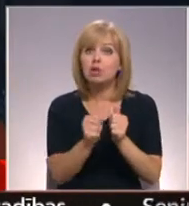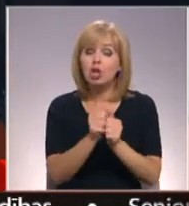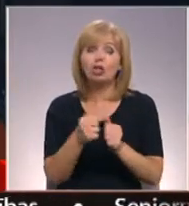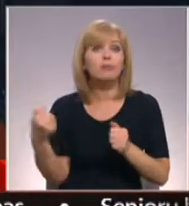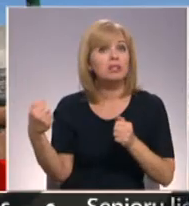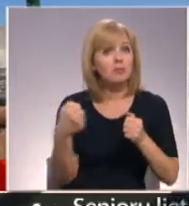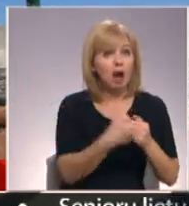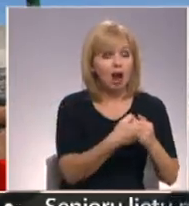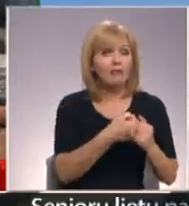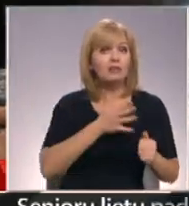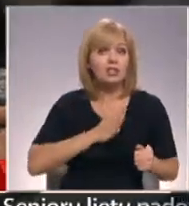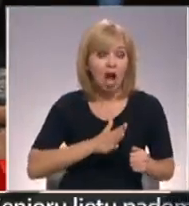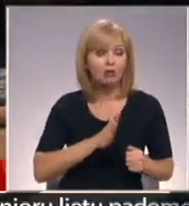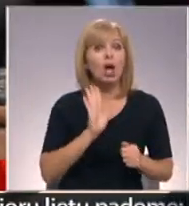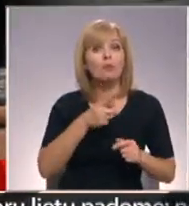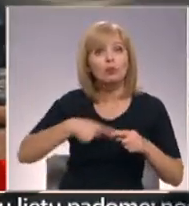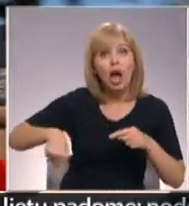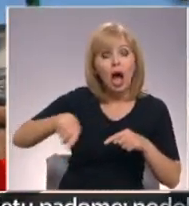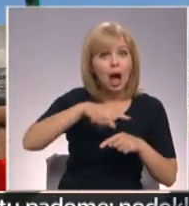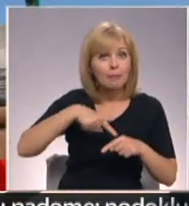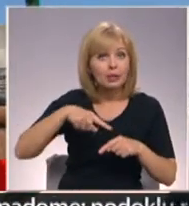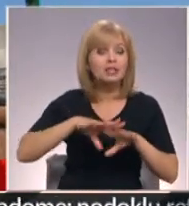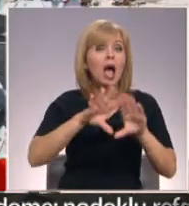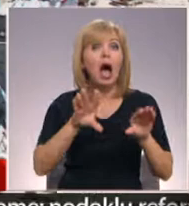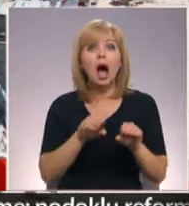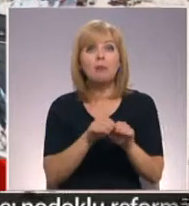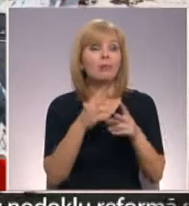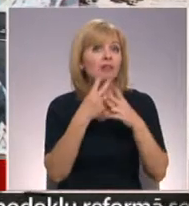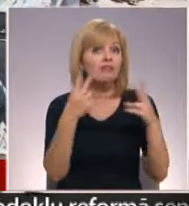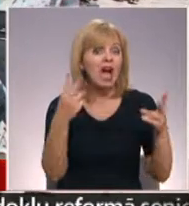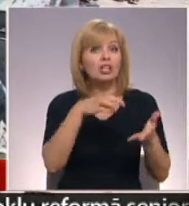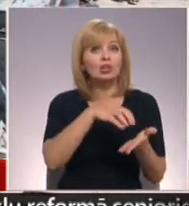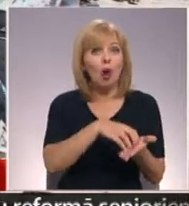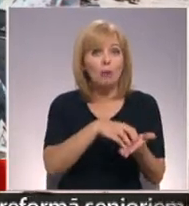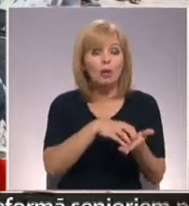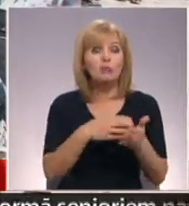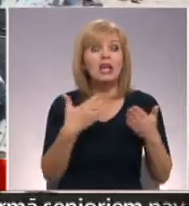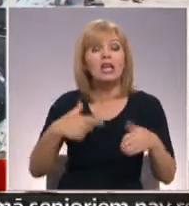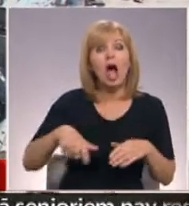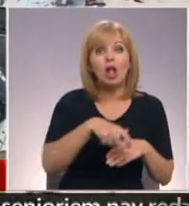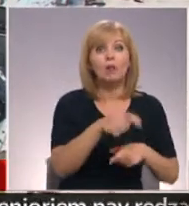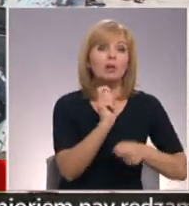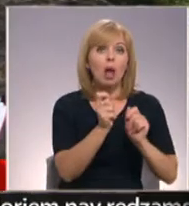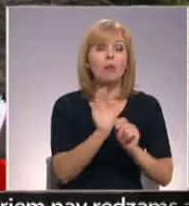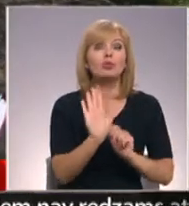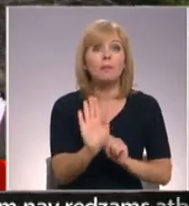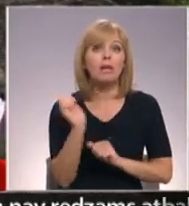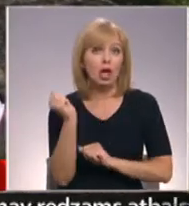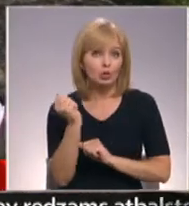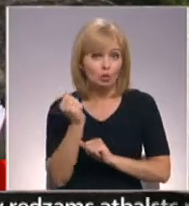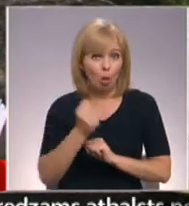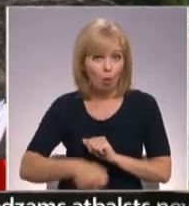ar cietušajiem. Tagad tur būs aplis. Savukārt apjoma ziņā vērienīgākais objekts ir Lielupes tilta remonts pie Slokas.